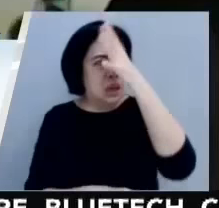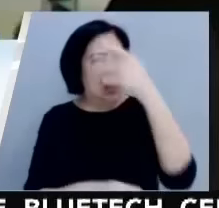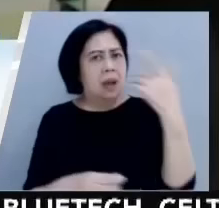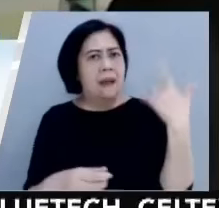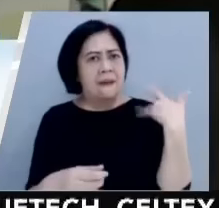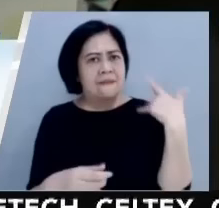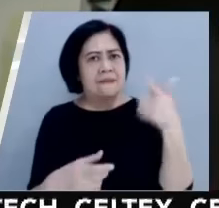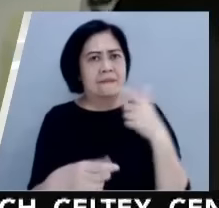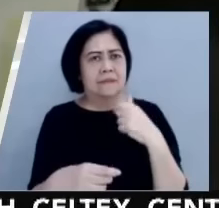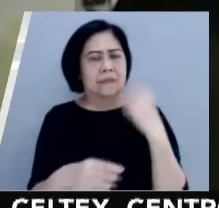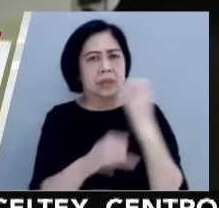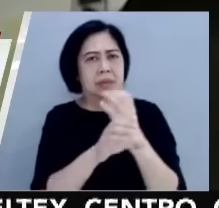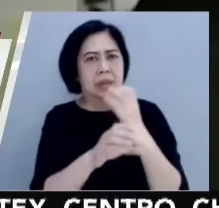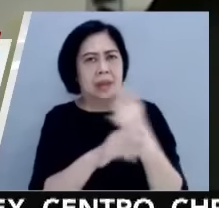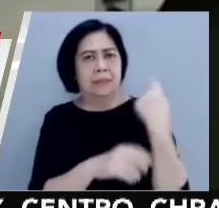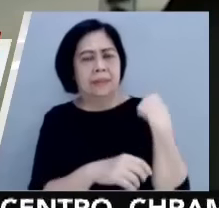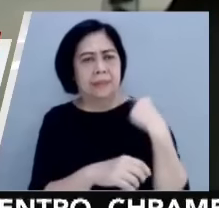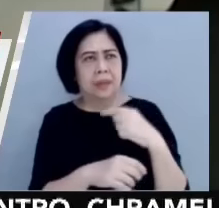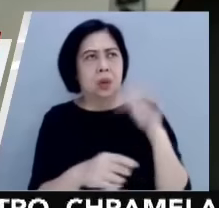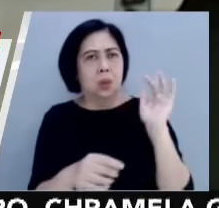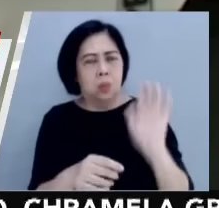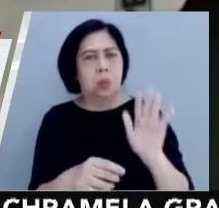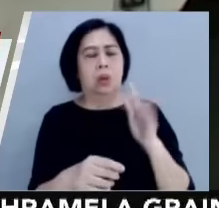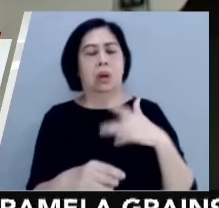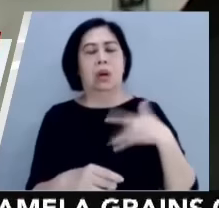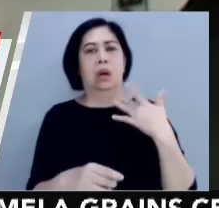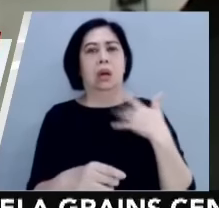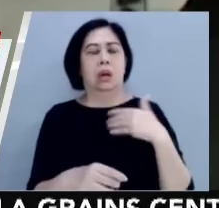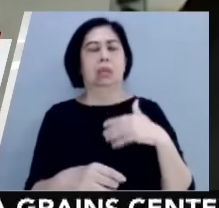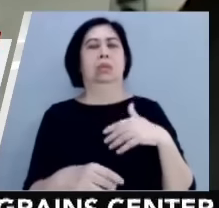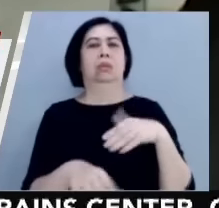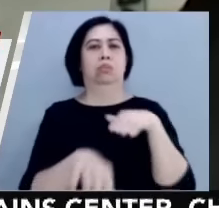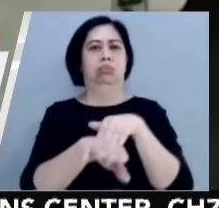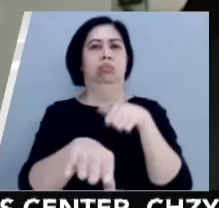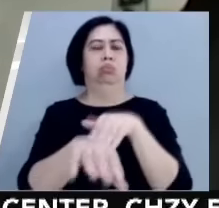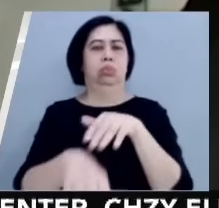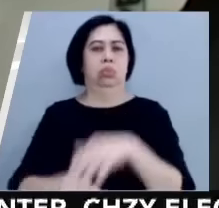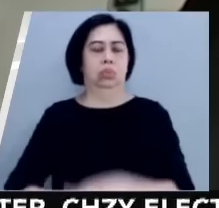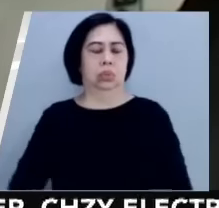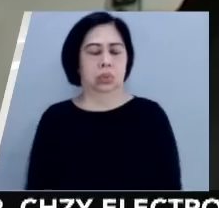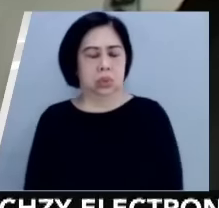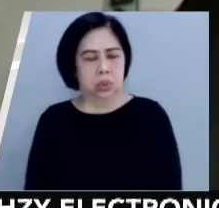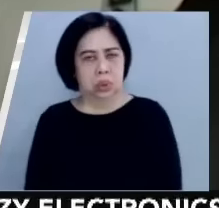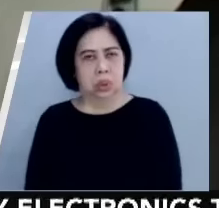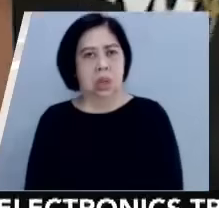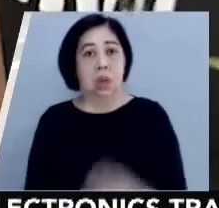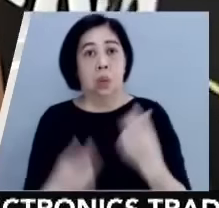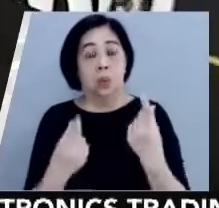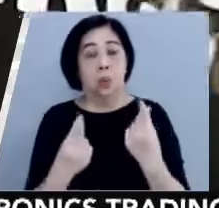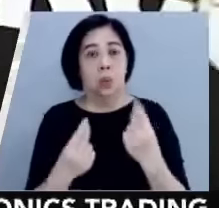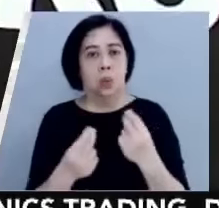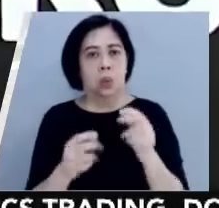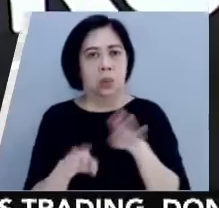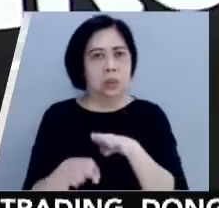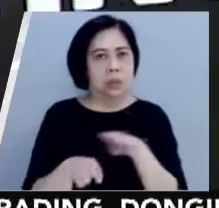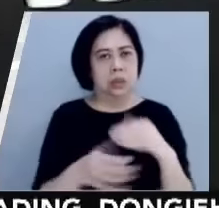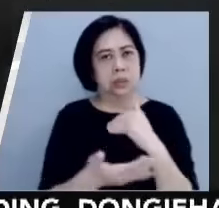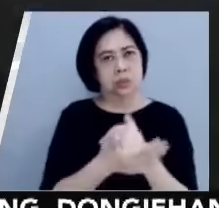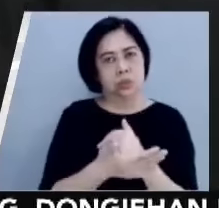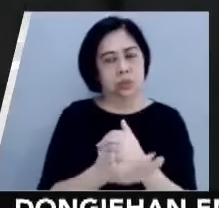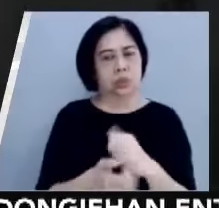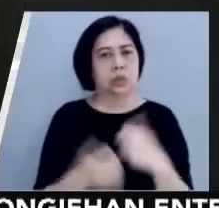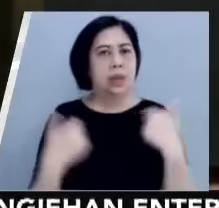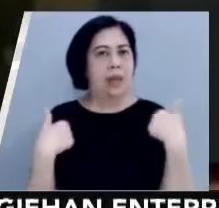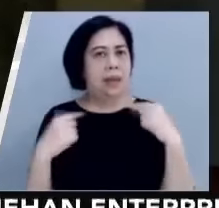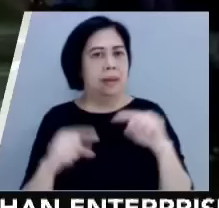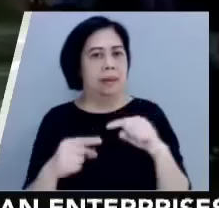sasakyan. Pangalawang kalabog, naramdaman ko, kami na, tinamaan na. Yun, ginawa ko, iniwas ko na. Nagtamo ng sugat ang isa